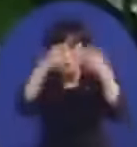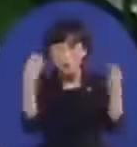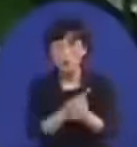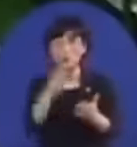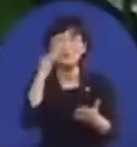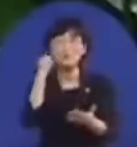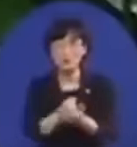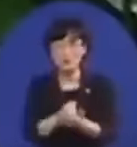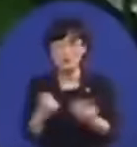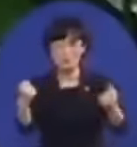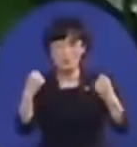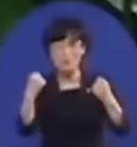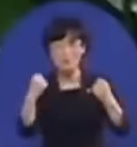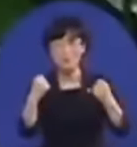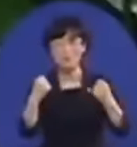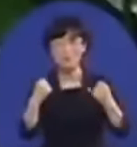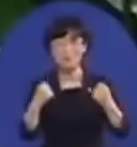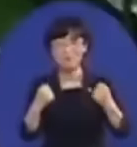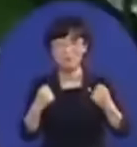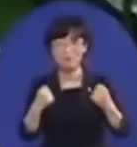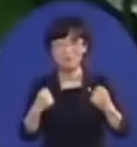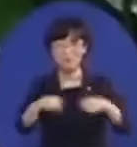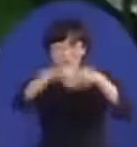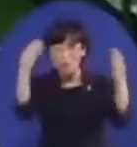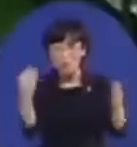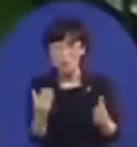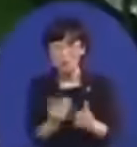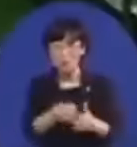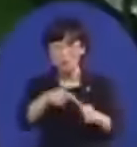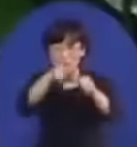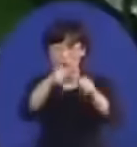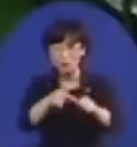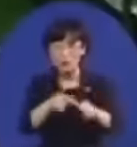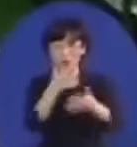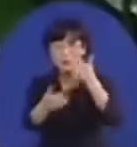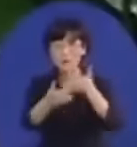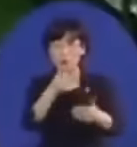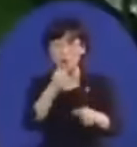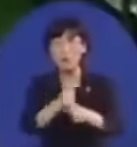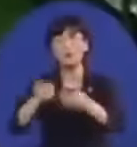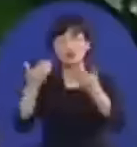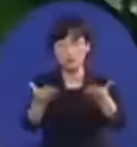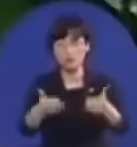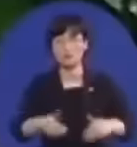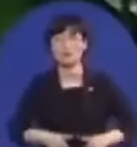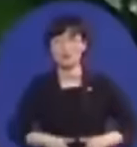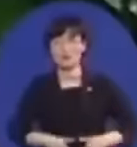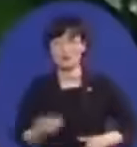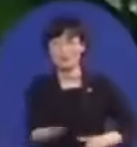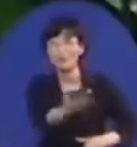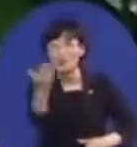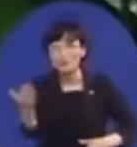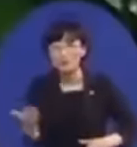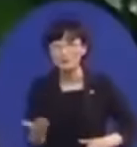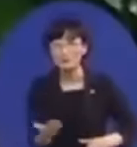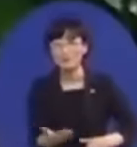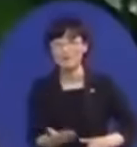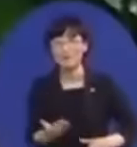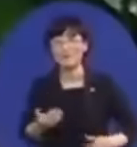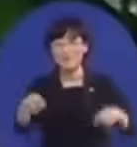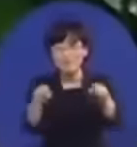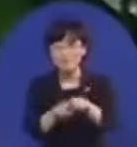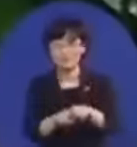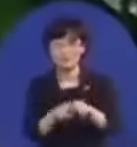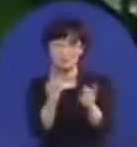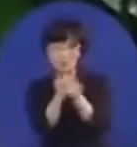잘됨이야 강건한 전 구원을 체험하게 만들어야 되는 것입니다. 여러분이 같이